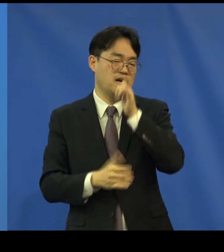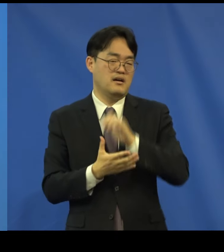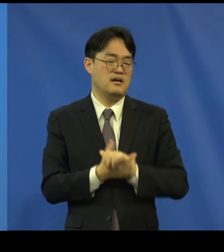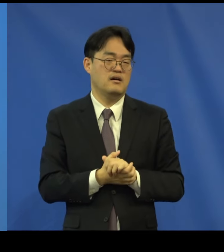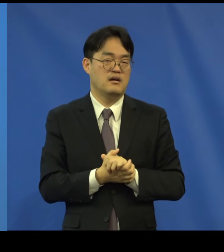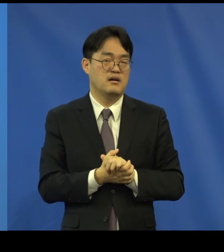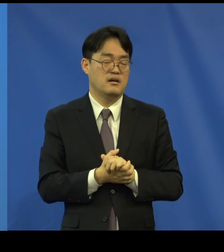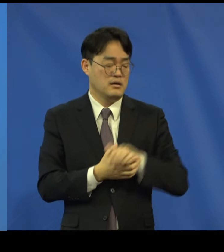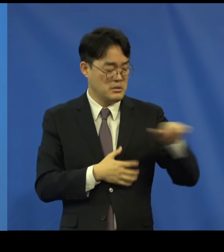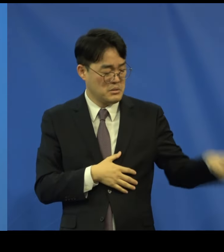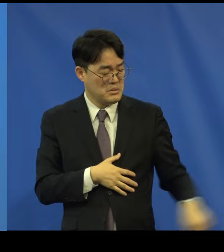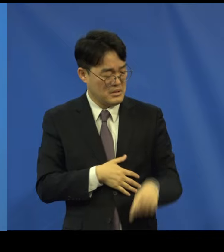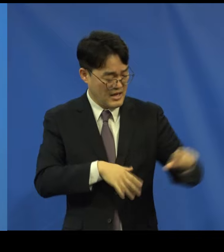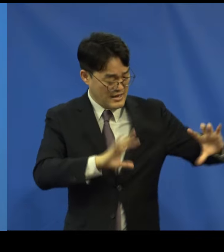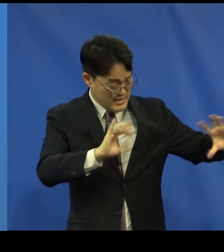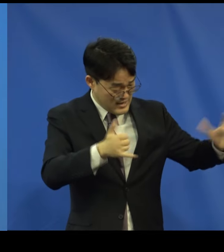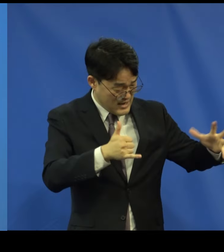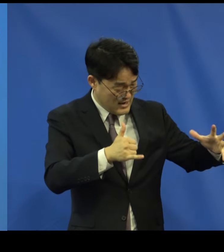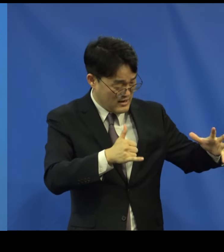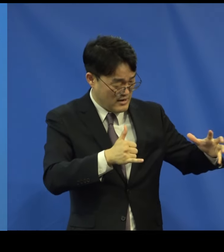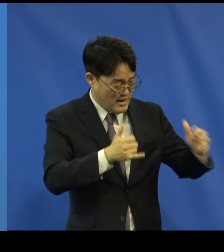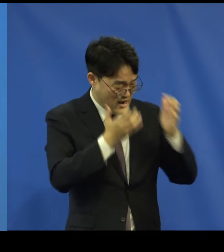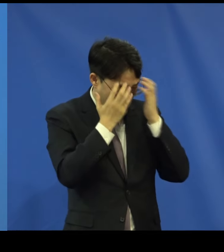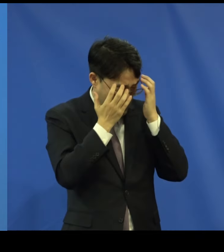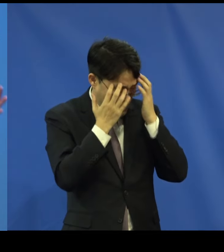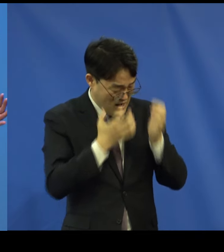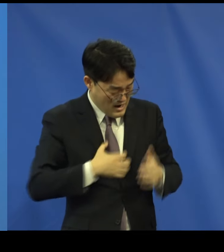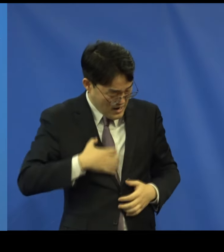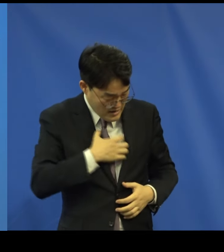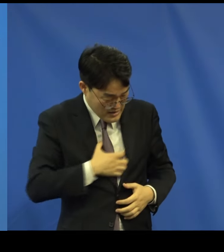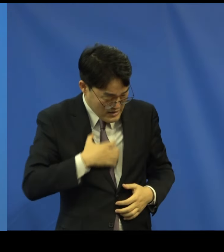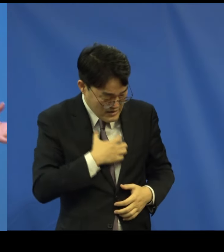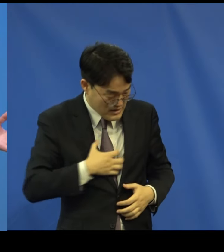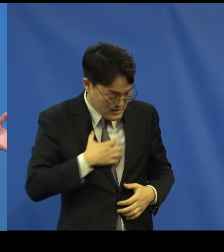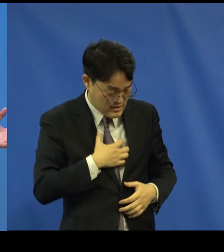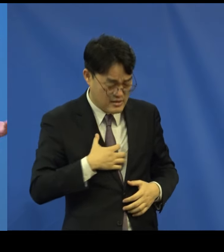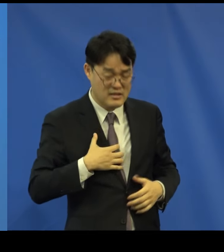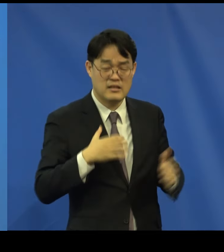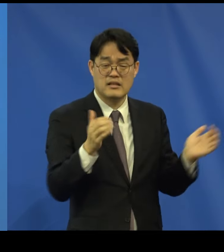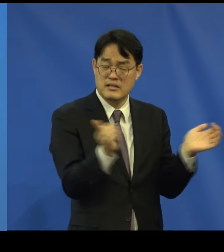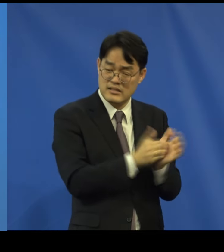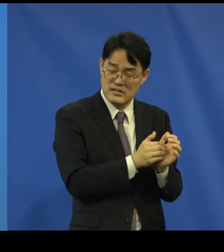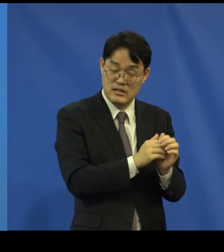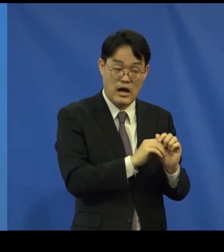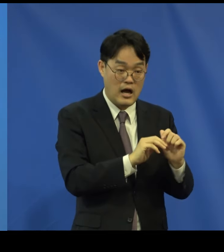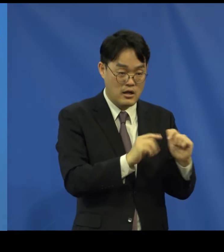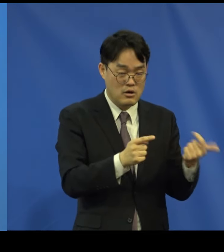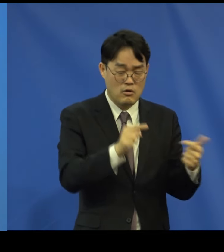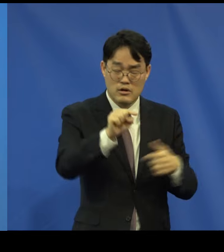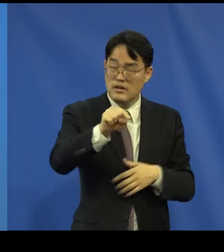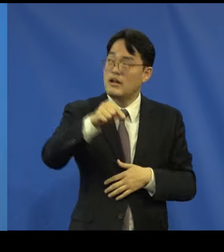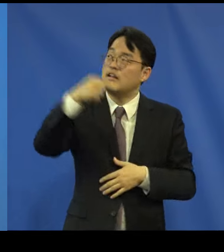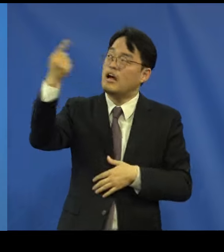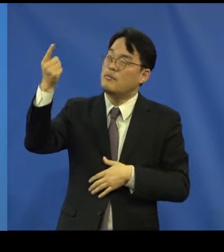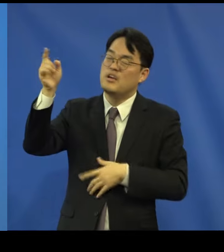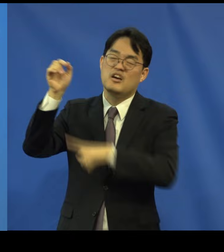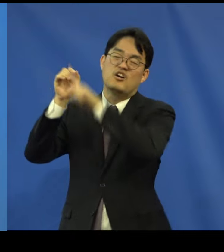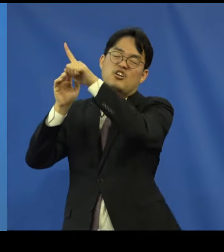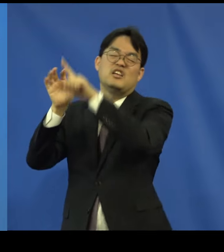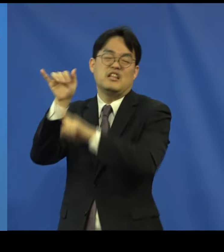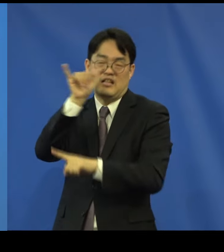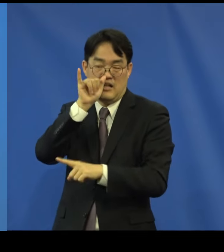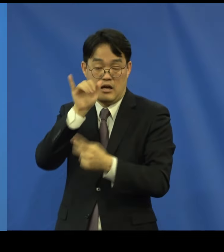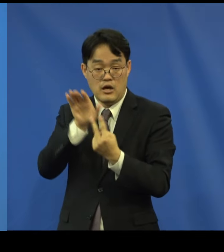다른 차원의 실제, 그게 무엇인지 정확하게 알 길은 없지만 요한계시록과 성경